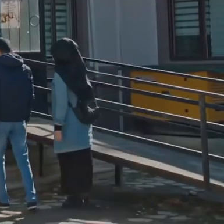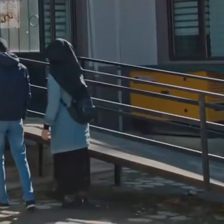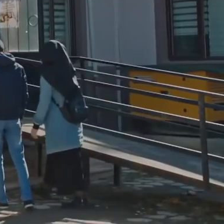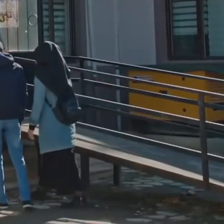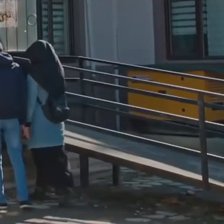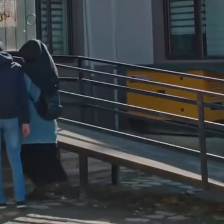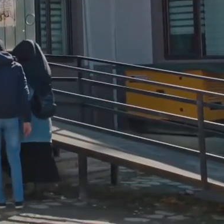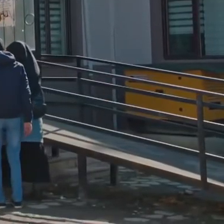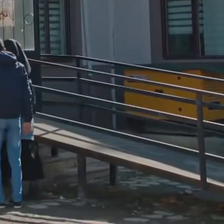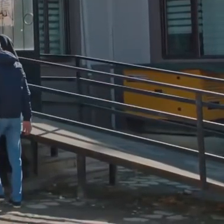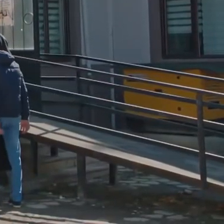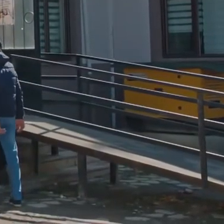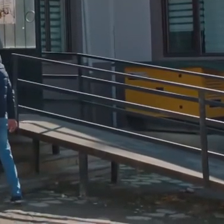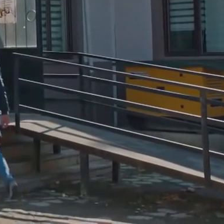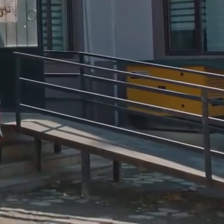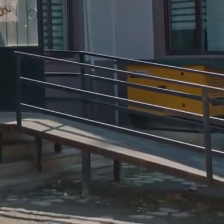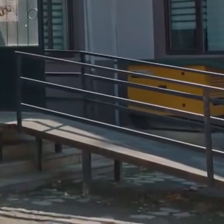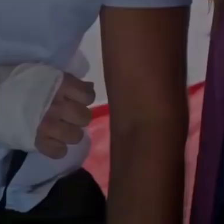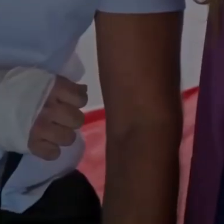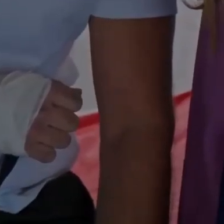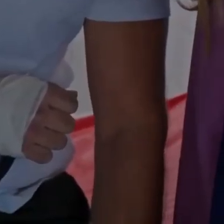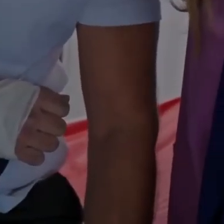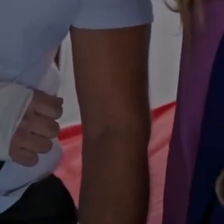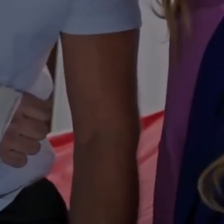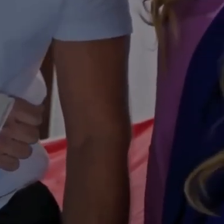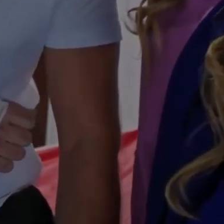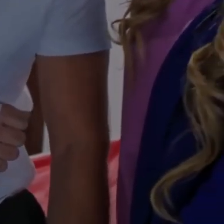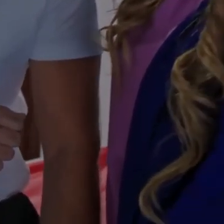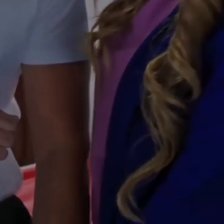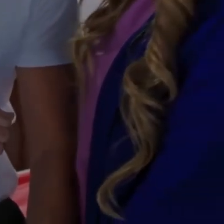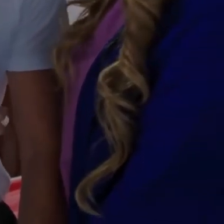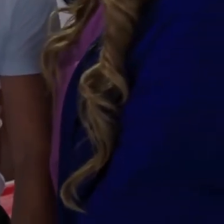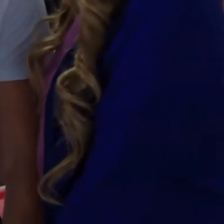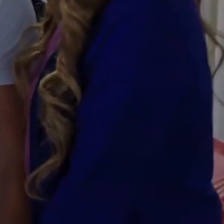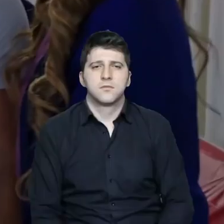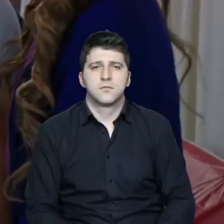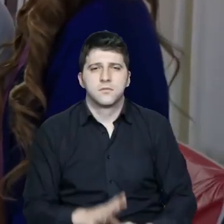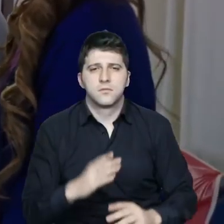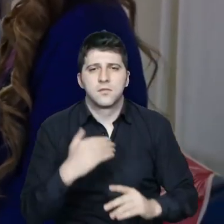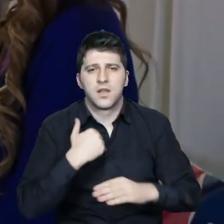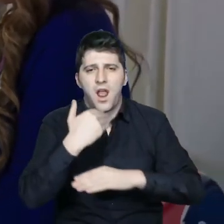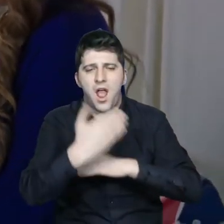önü. Uğur, İbrahim'in sağ kolunu askıya almış, kilidi kapattı.